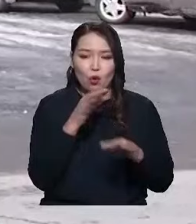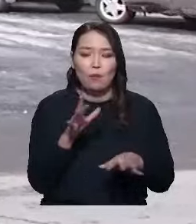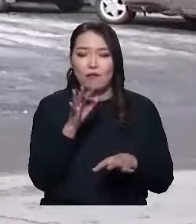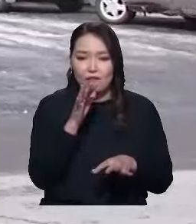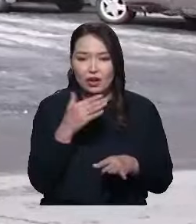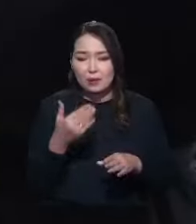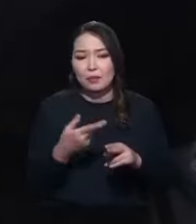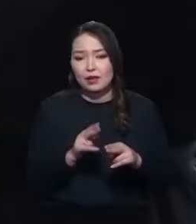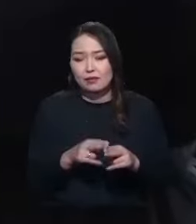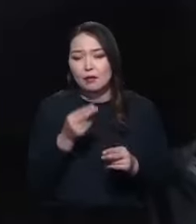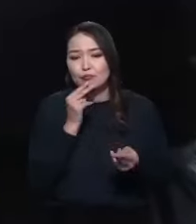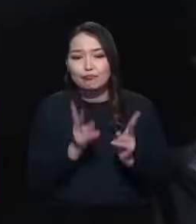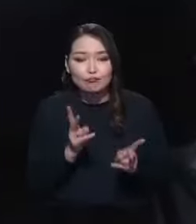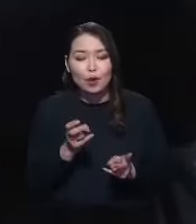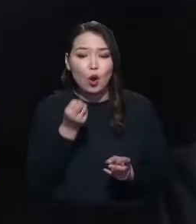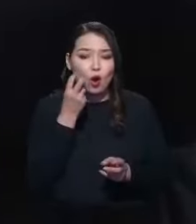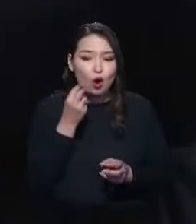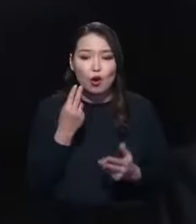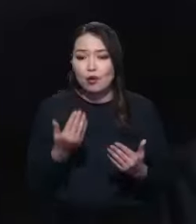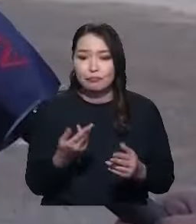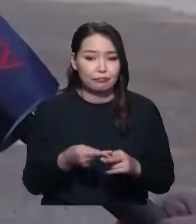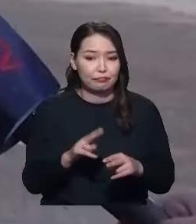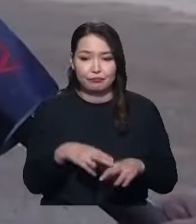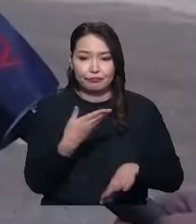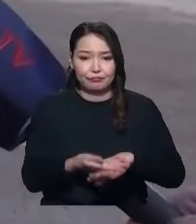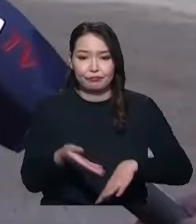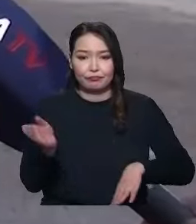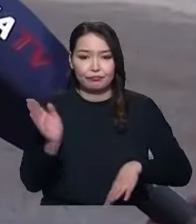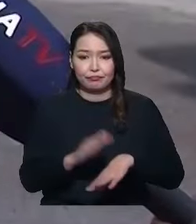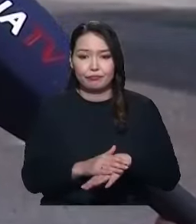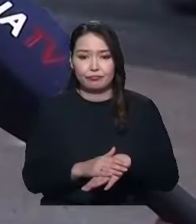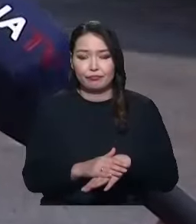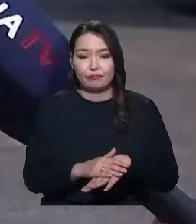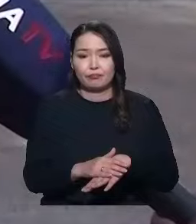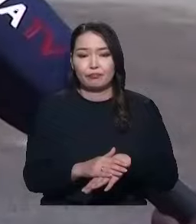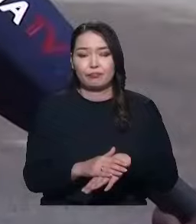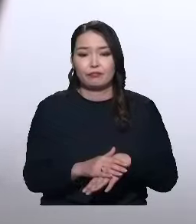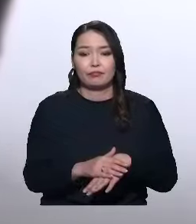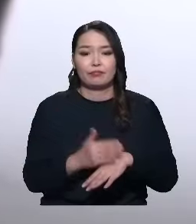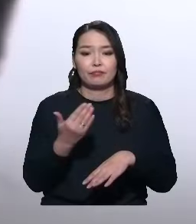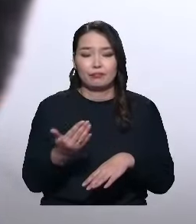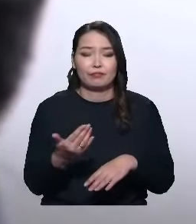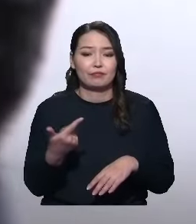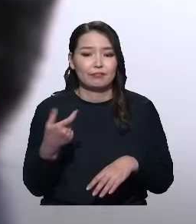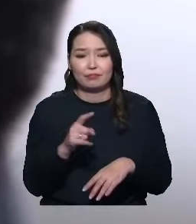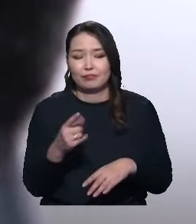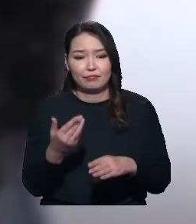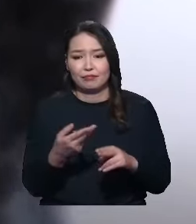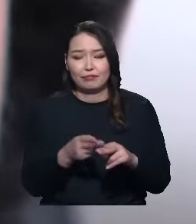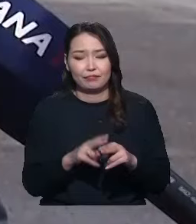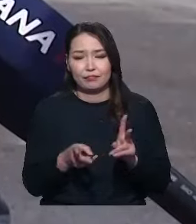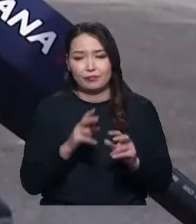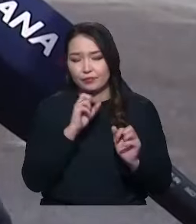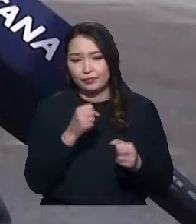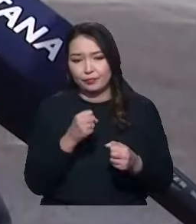элементарное приготовление обеда может обернуться трагедией. Не голубой, как положено, а красный, грязный газ. На газплиту ставишь чайник,